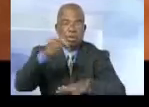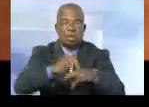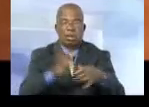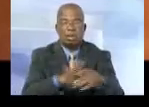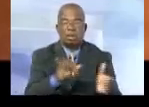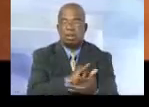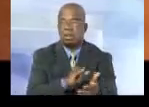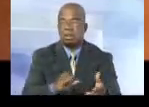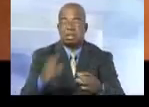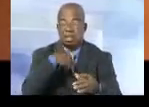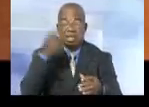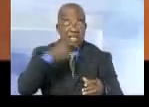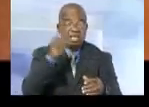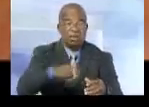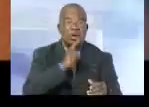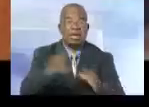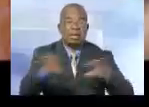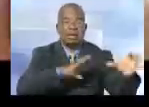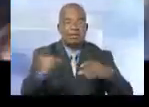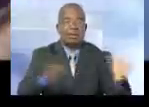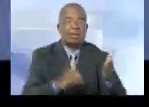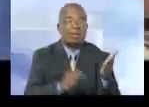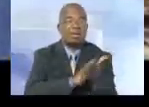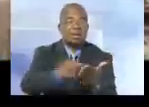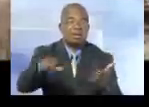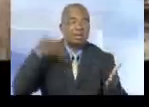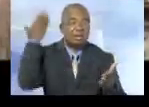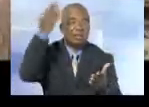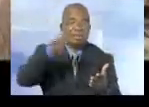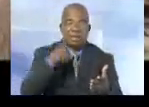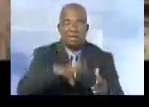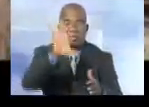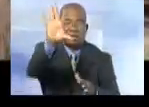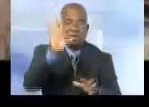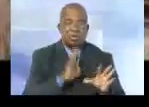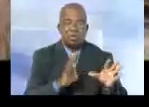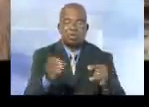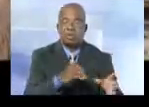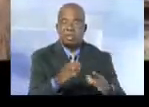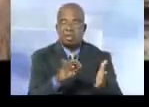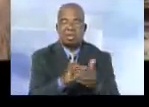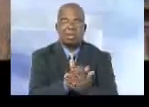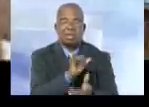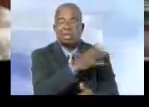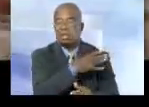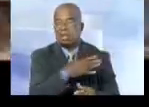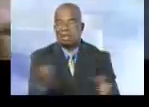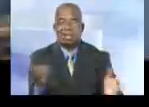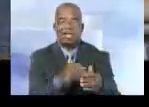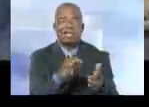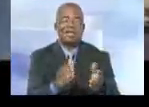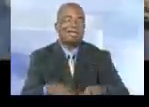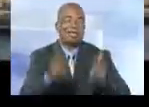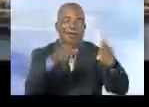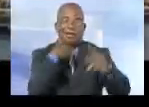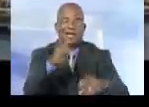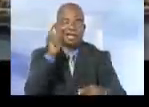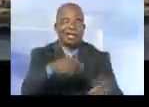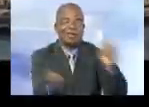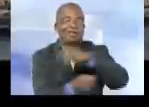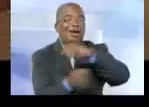se tenir dans les prochaines semaines. Sommet qui doit désigner le successeur du chef de l'État ivoirien à la